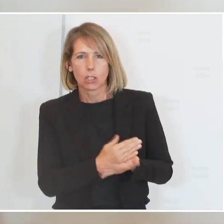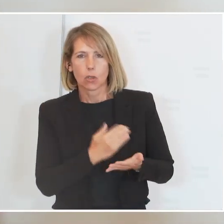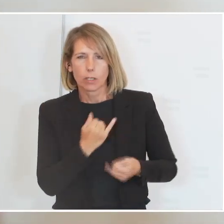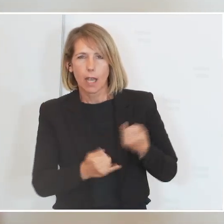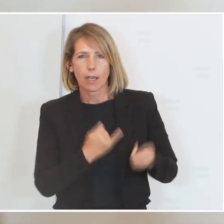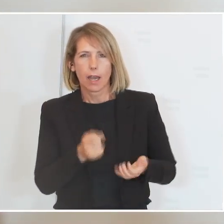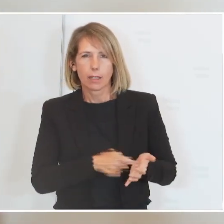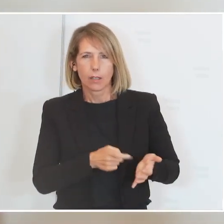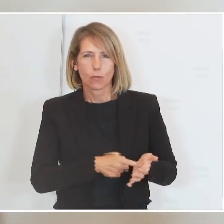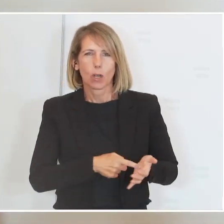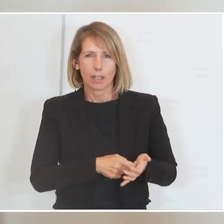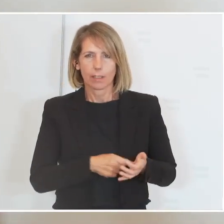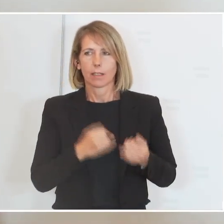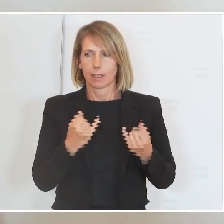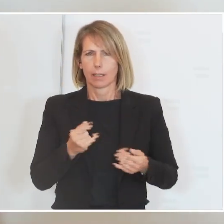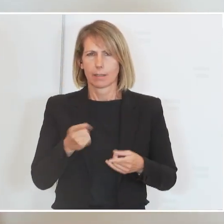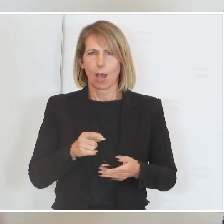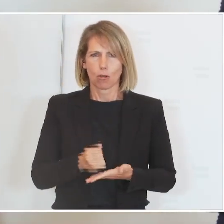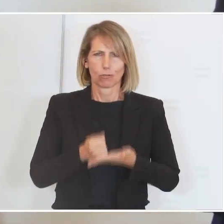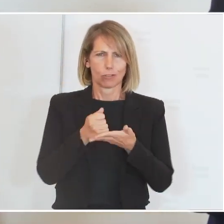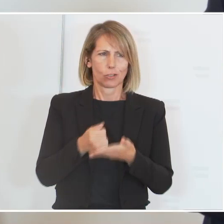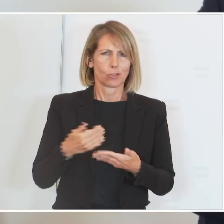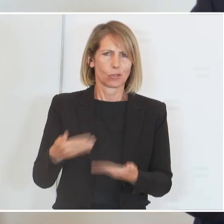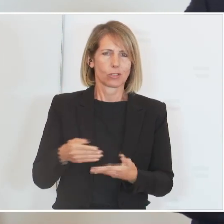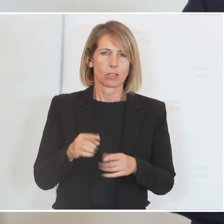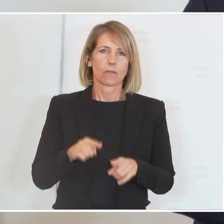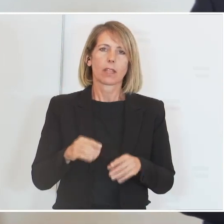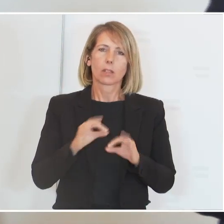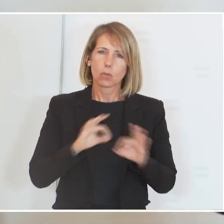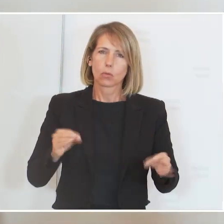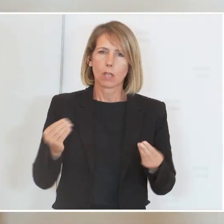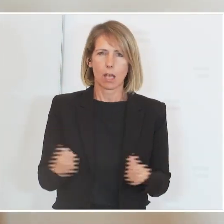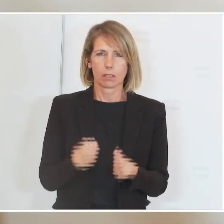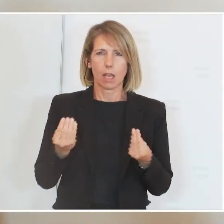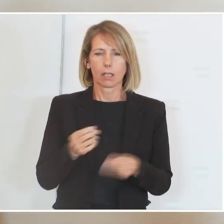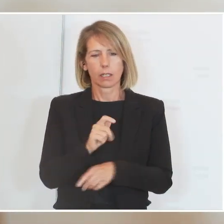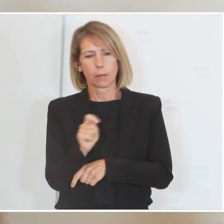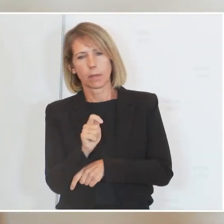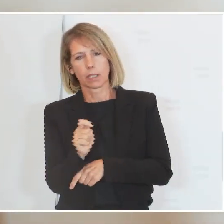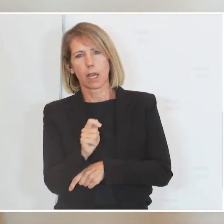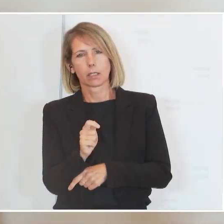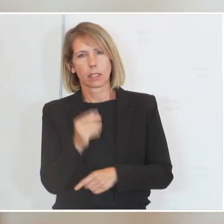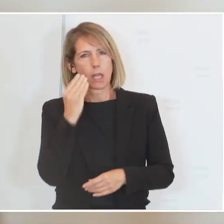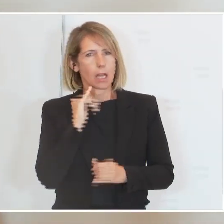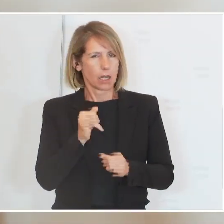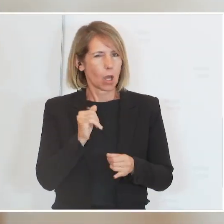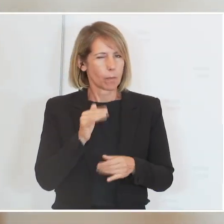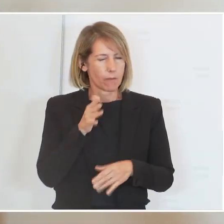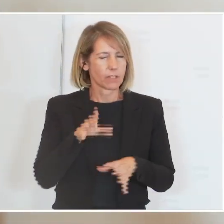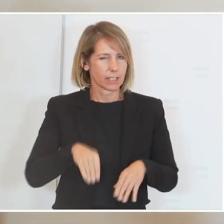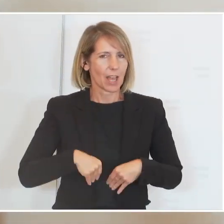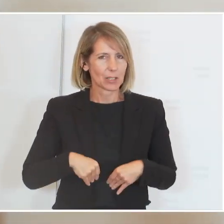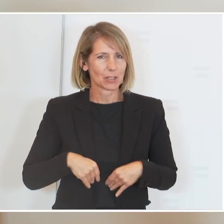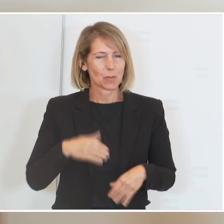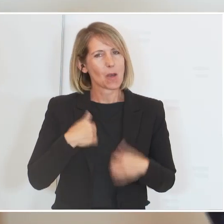das auch unterstützen werden. Davon gehe ich aus, wenn man es sachlich und nicht nur parteipolitisch betrachtet und freue mich auf die Diskussion im